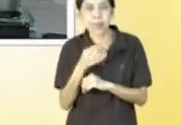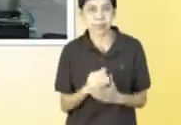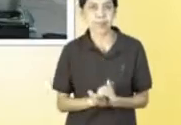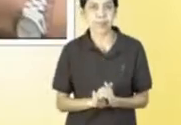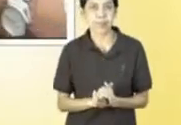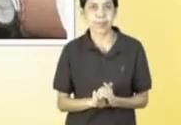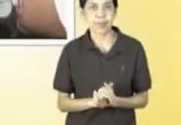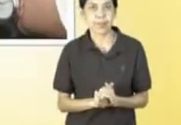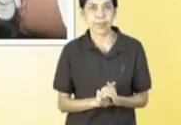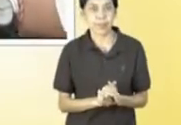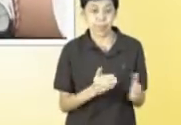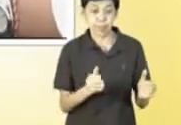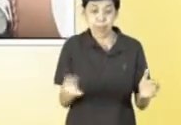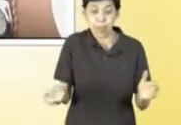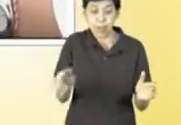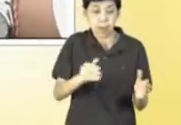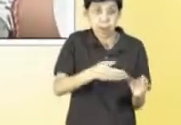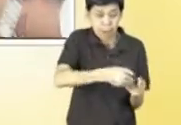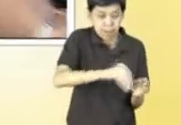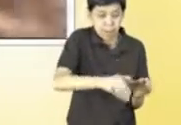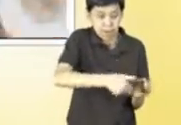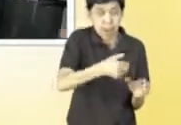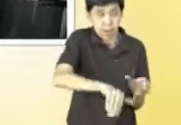มใส่ปลาเค็มลงไปนะ